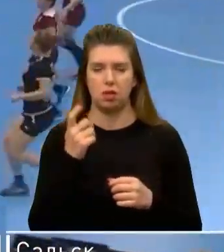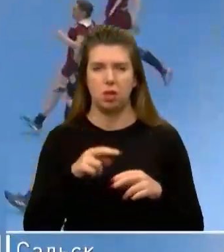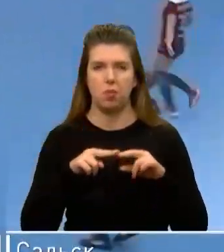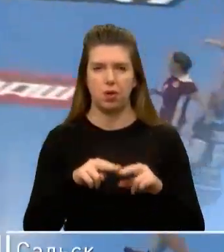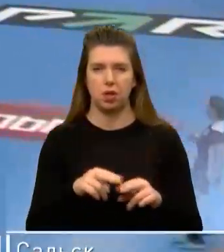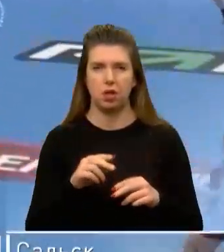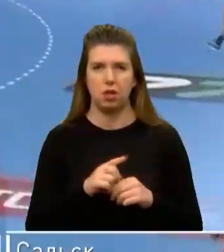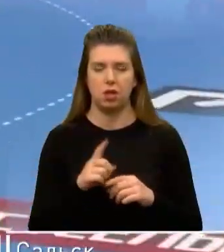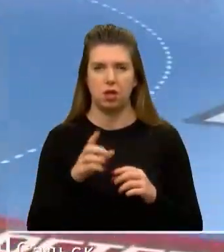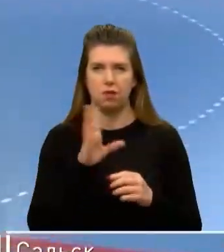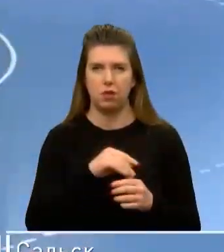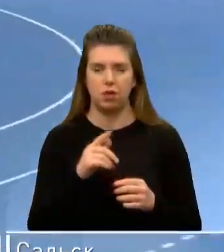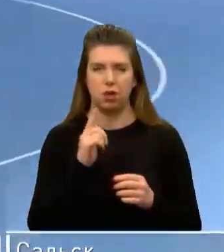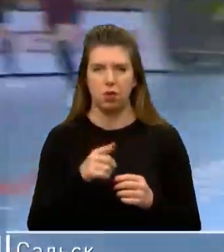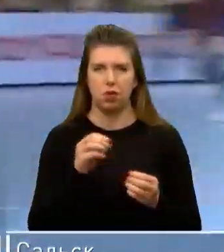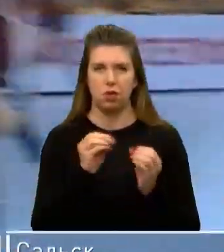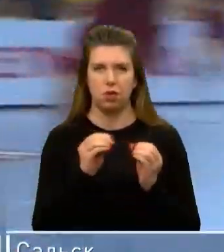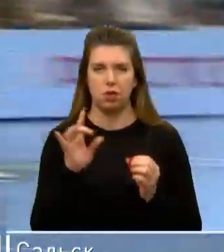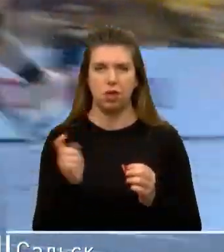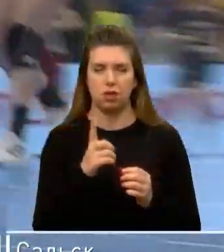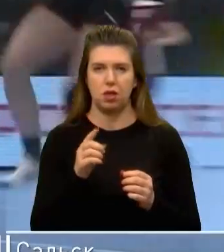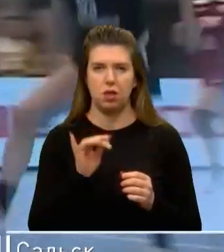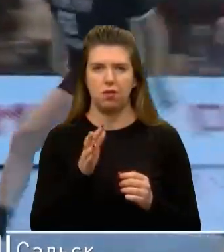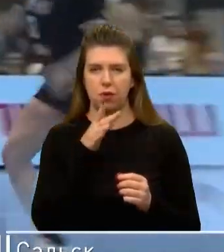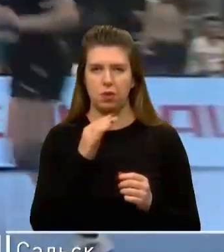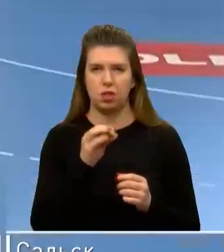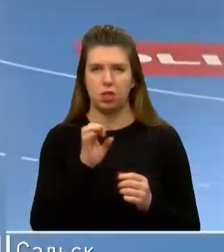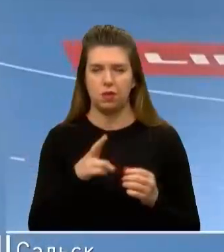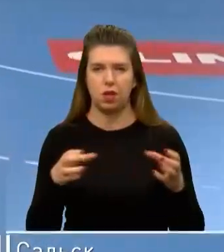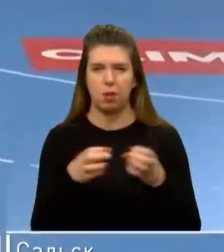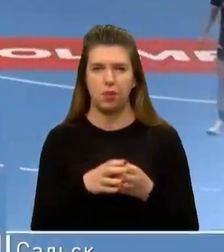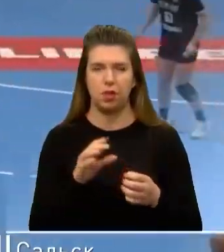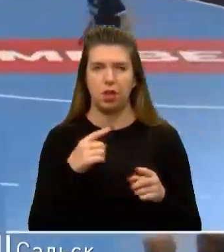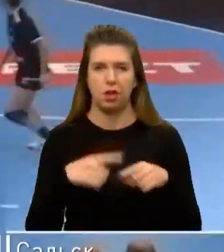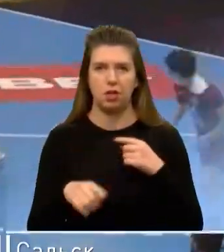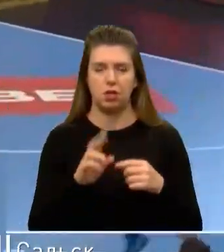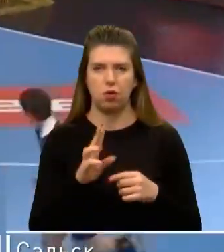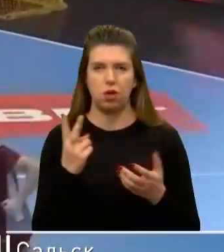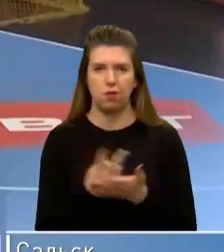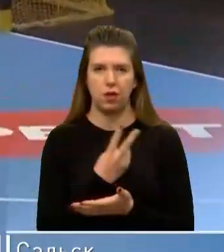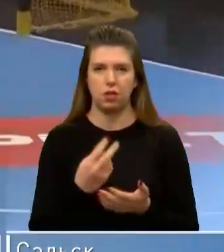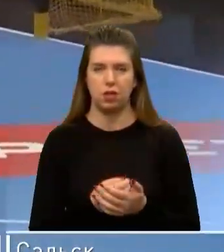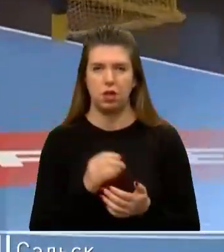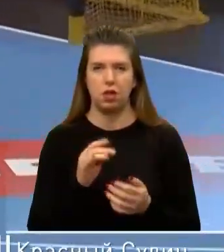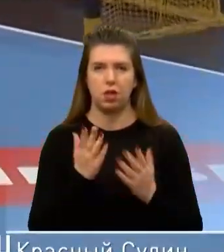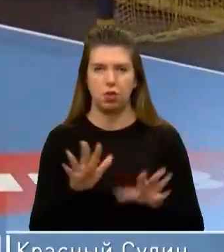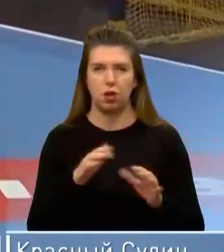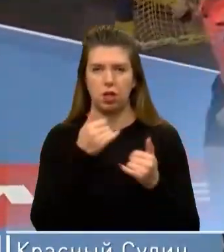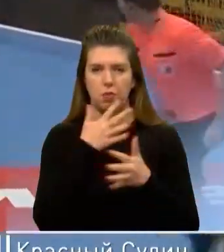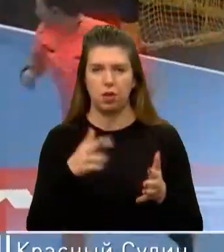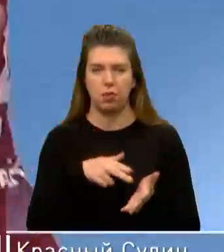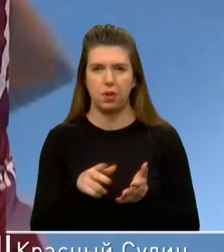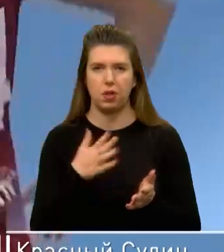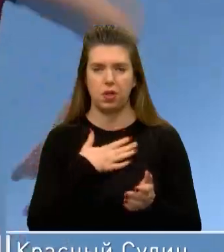паркета огорчили кипера гостей 10 раз в то время как Ижевская команда отличилась лишь дважды они не только не могли